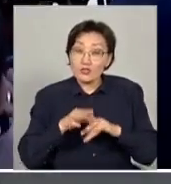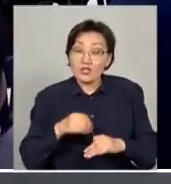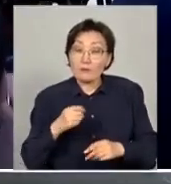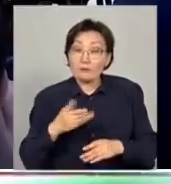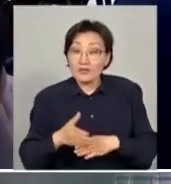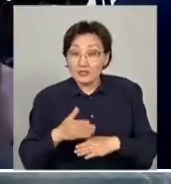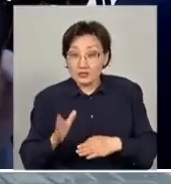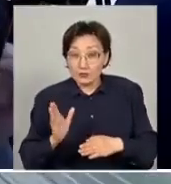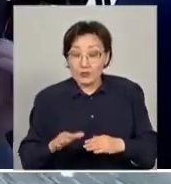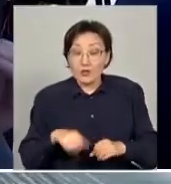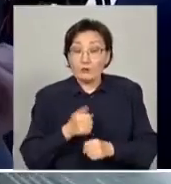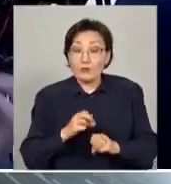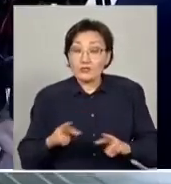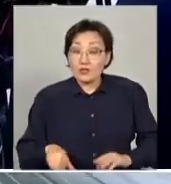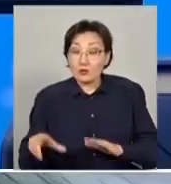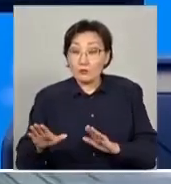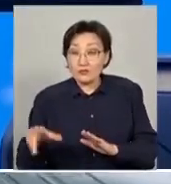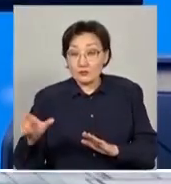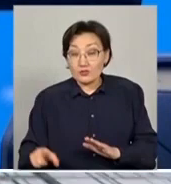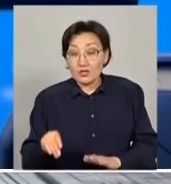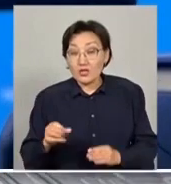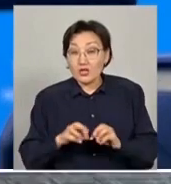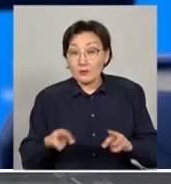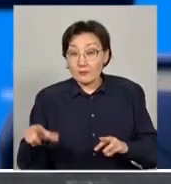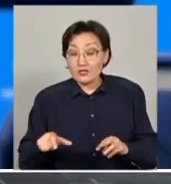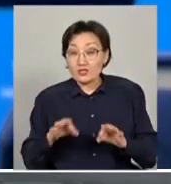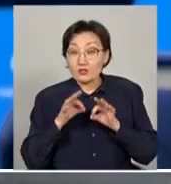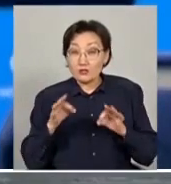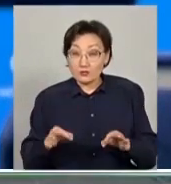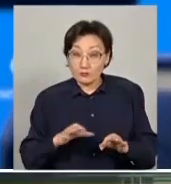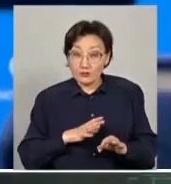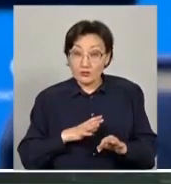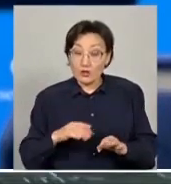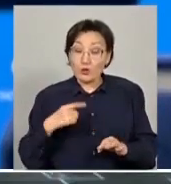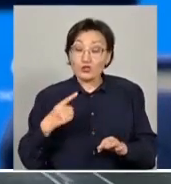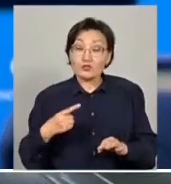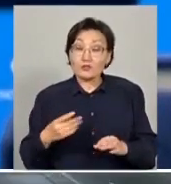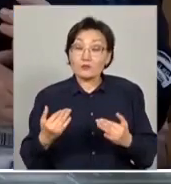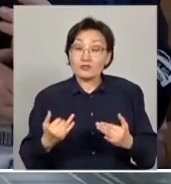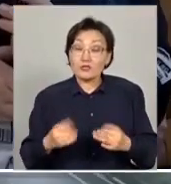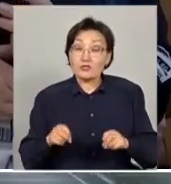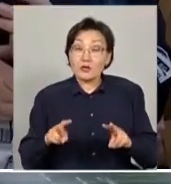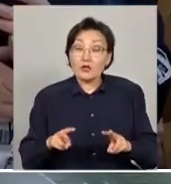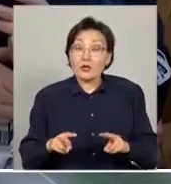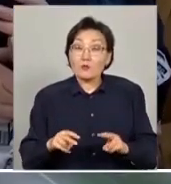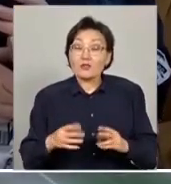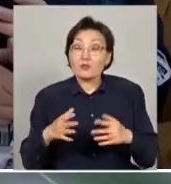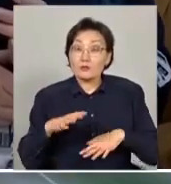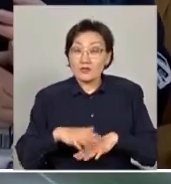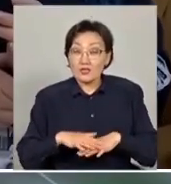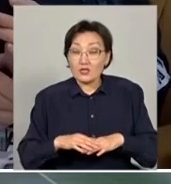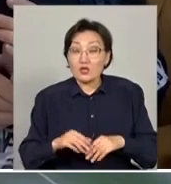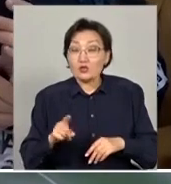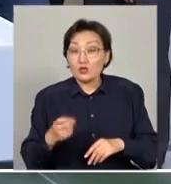беріледі. Бұл туралы үкімет басшысының орынбасары қаржы министрі айтты. Ерлан Жамаубаевтың сөзінше, қазір арнайы шотта 120 миллиард